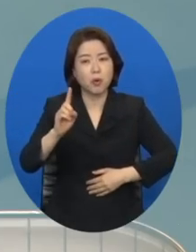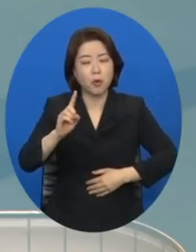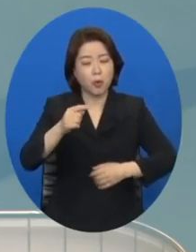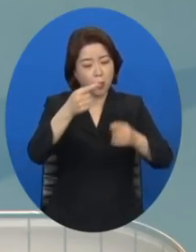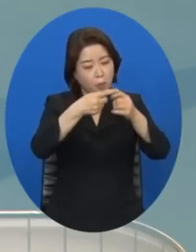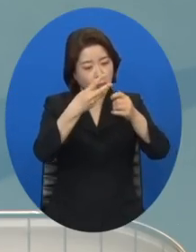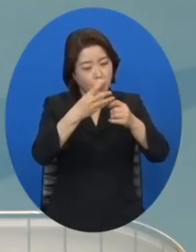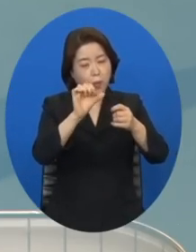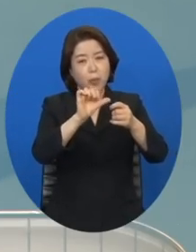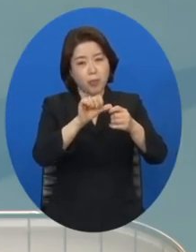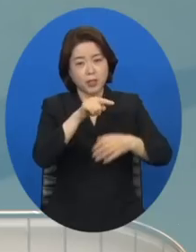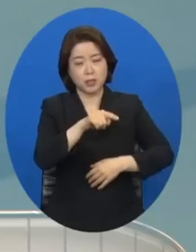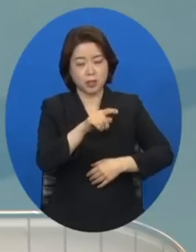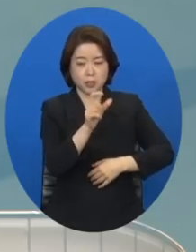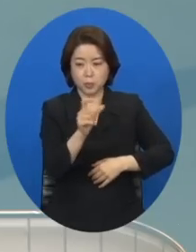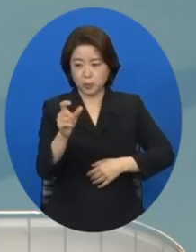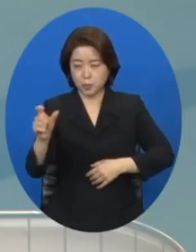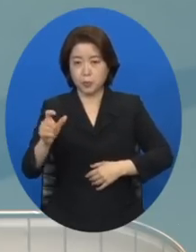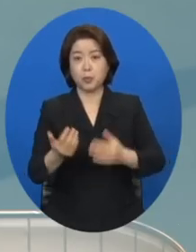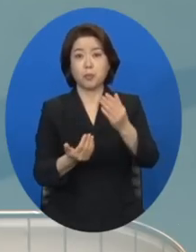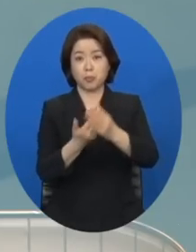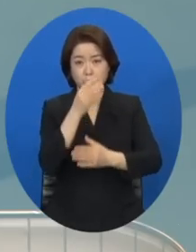5가지 형용사가 나왔어요